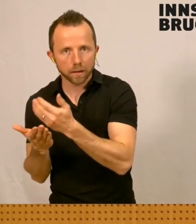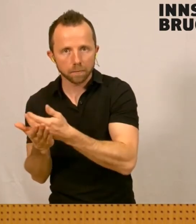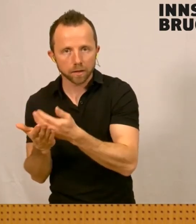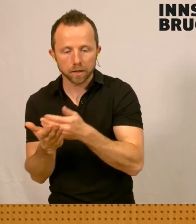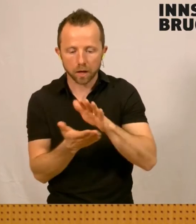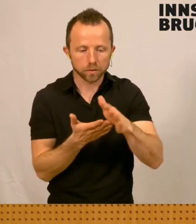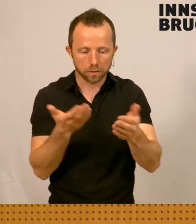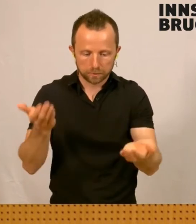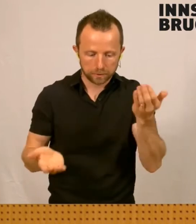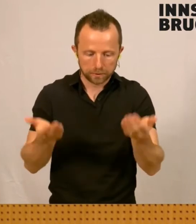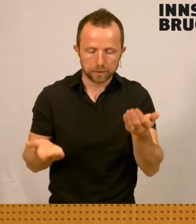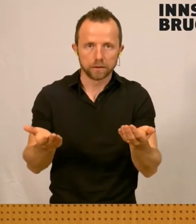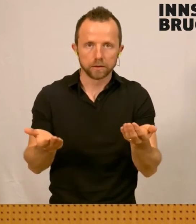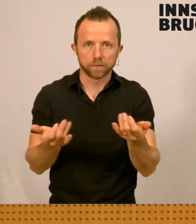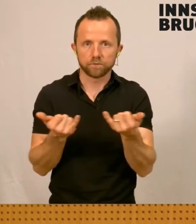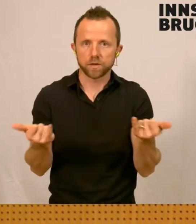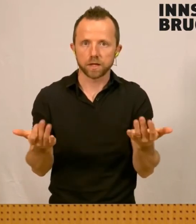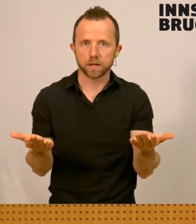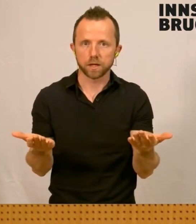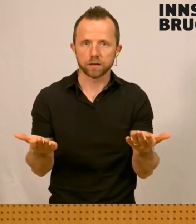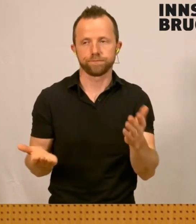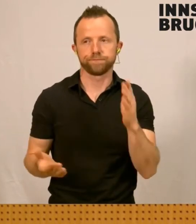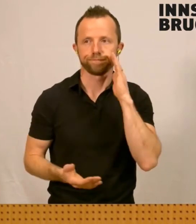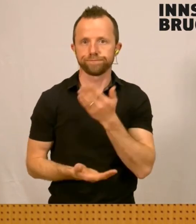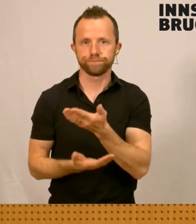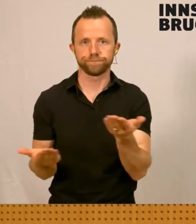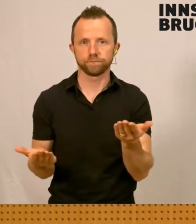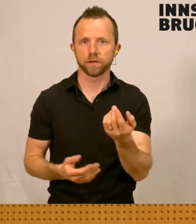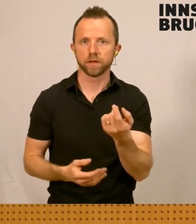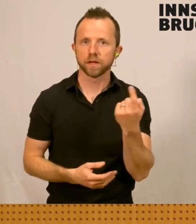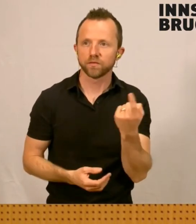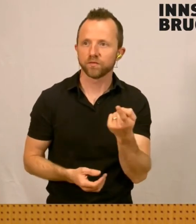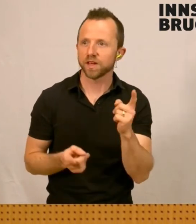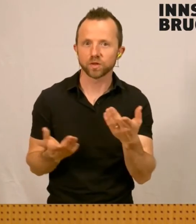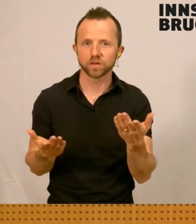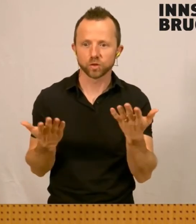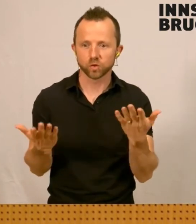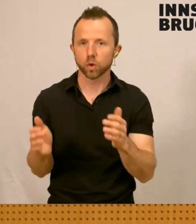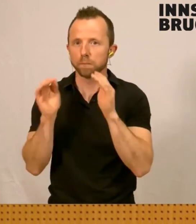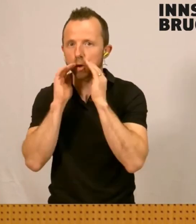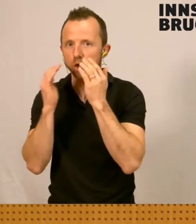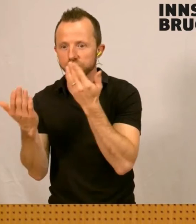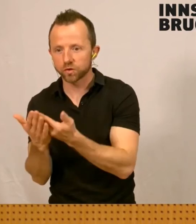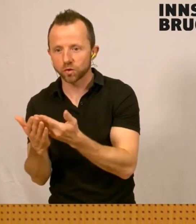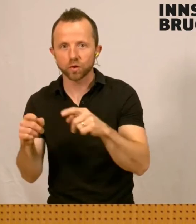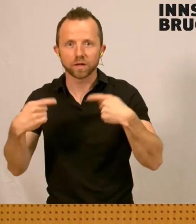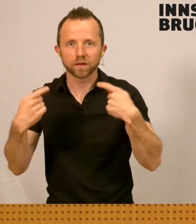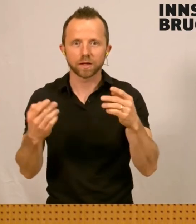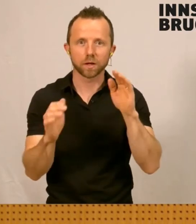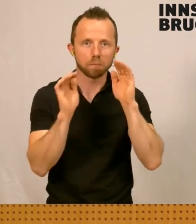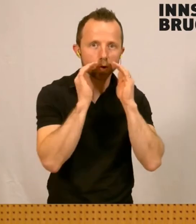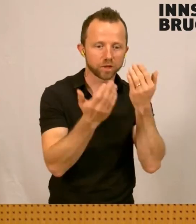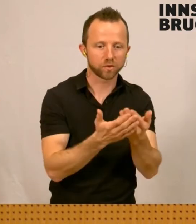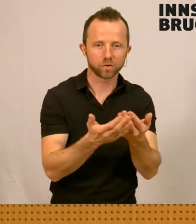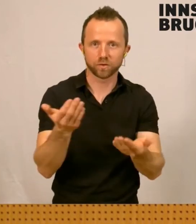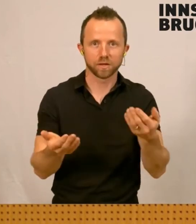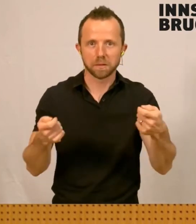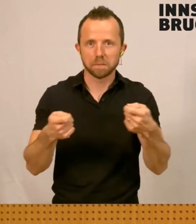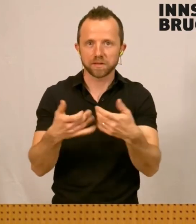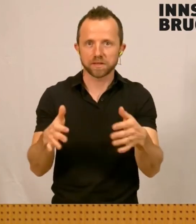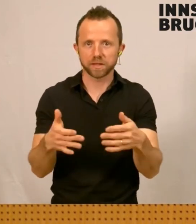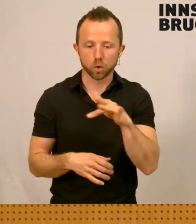Ausgaben. Bitte, wer soll denn bei solchen Botschaften und besonders, wenn man die Grundlagen nicht